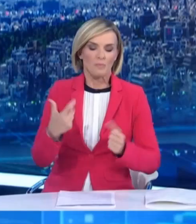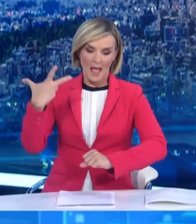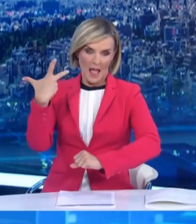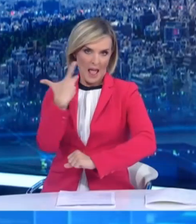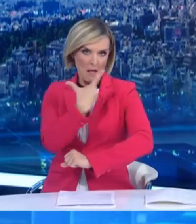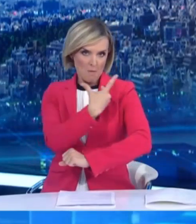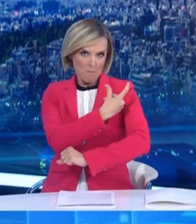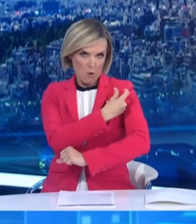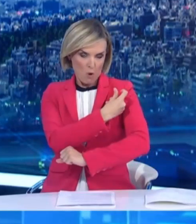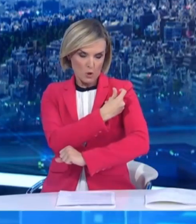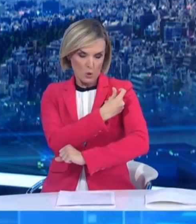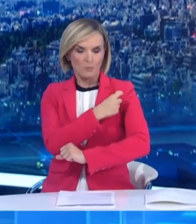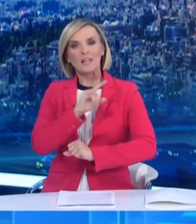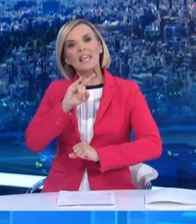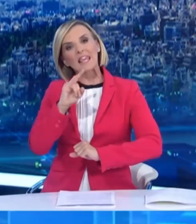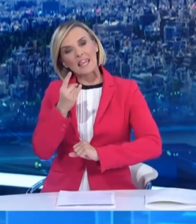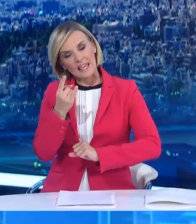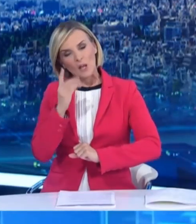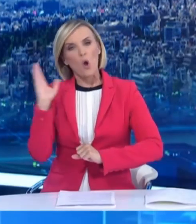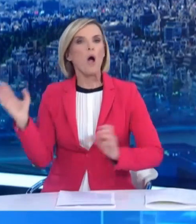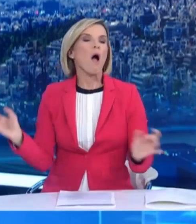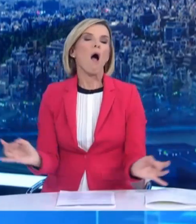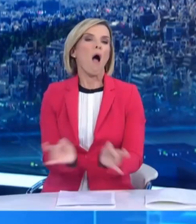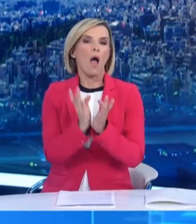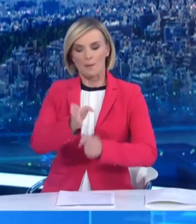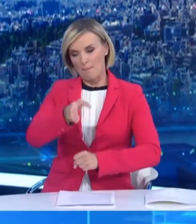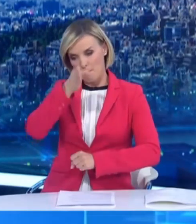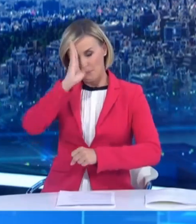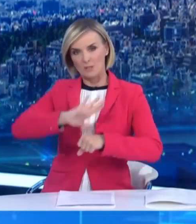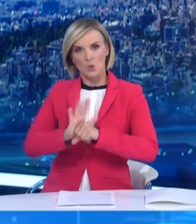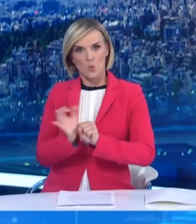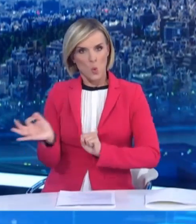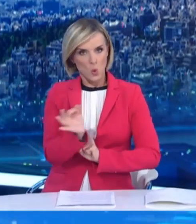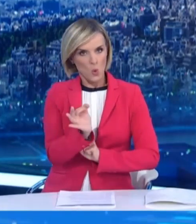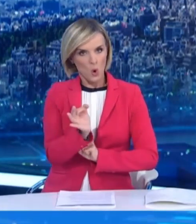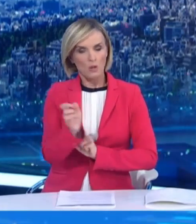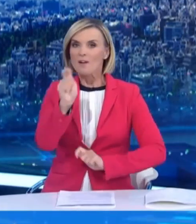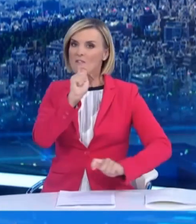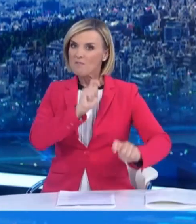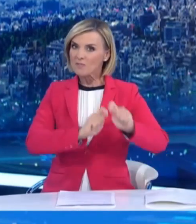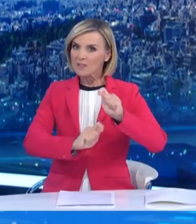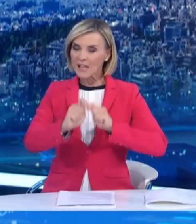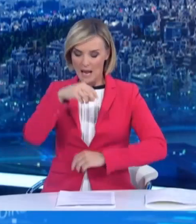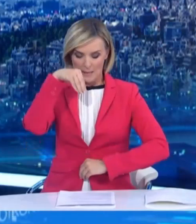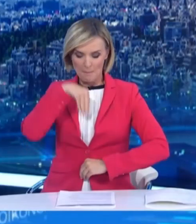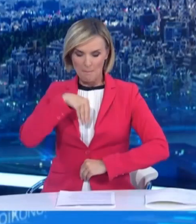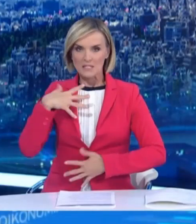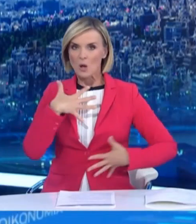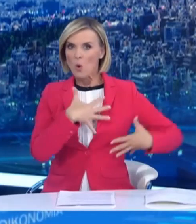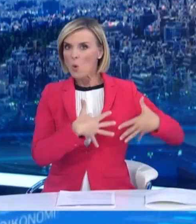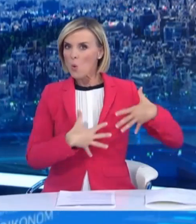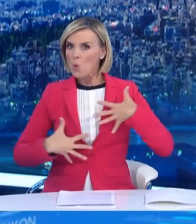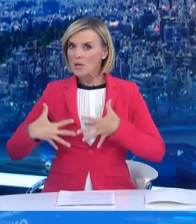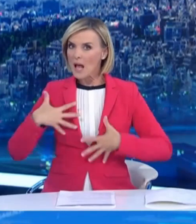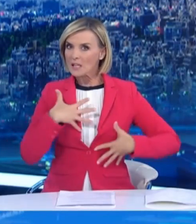από τη φυσική λίμωξη και από τον εμβολιασμό. Μέχρι σήμερα αναφερόμαστε σε